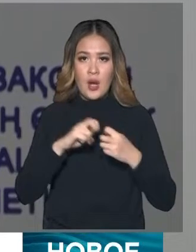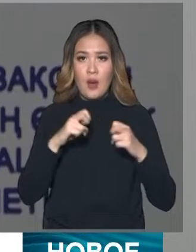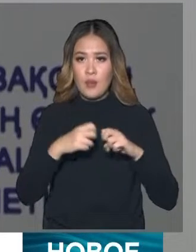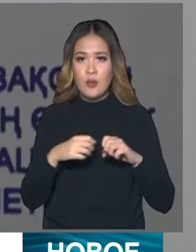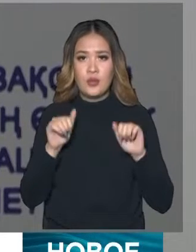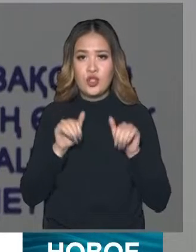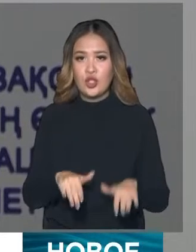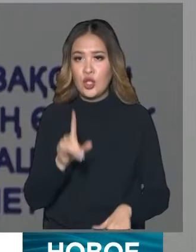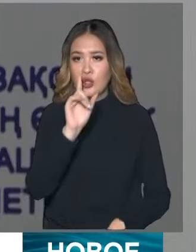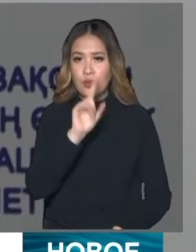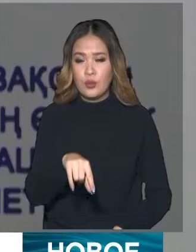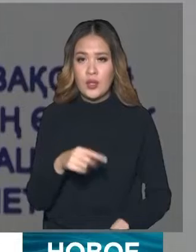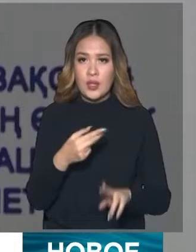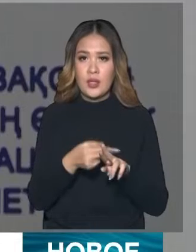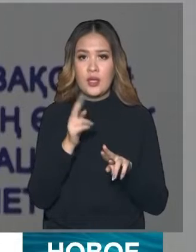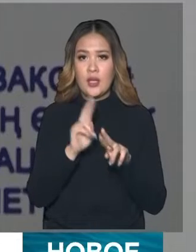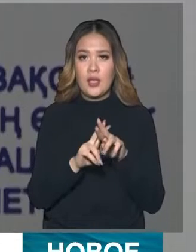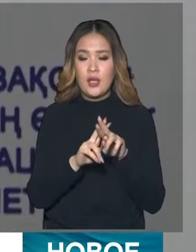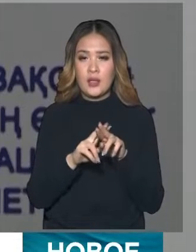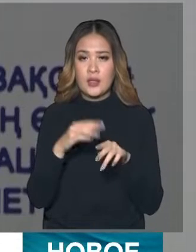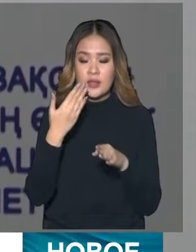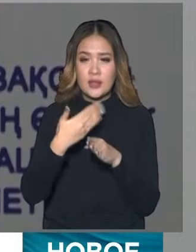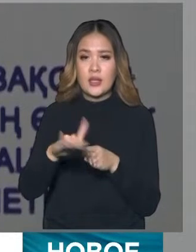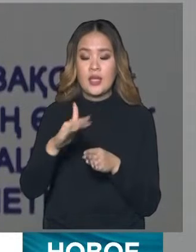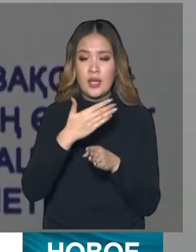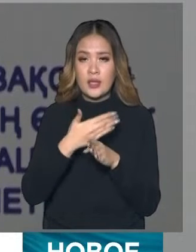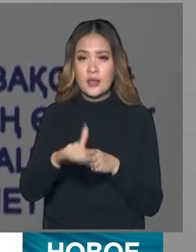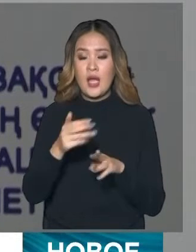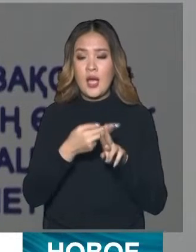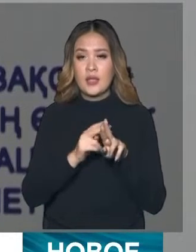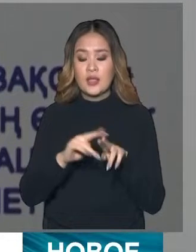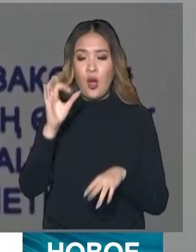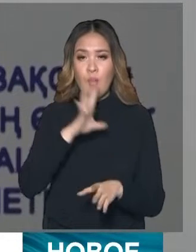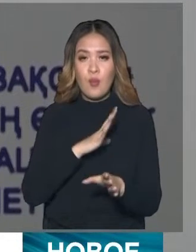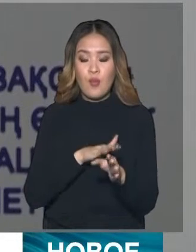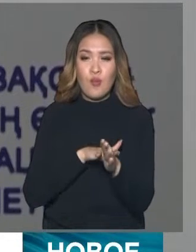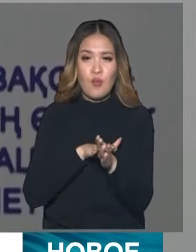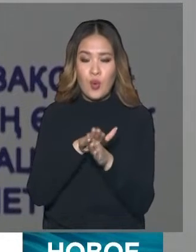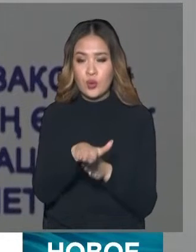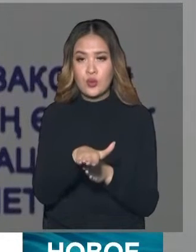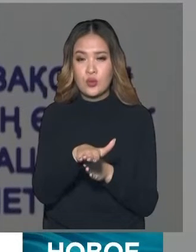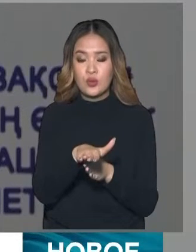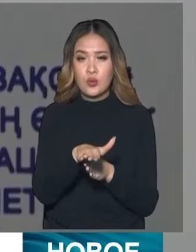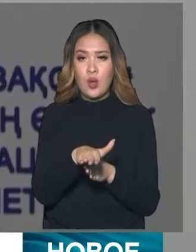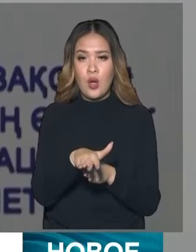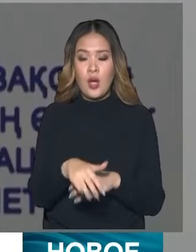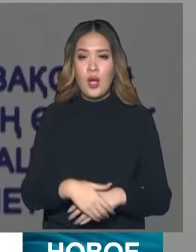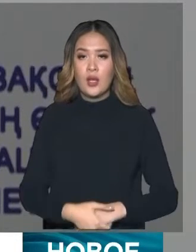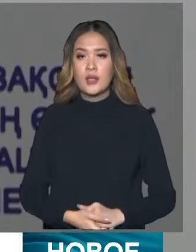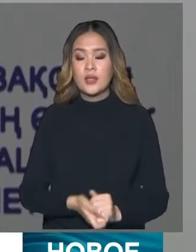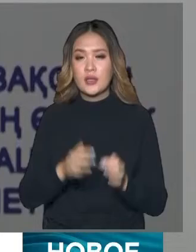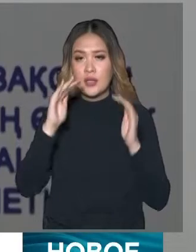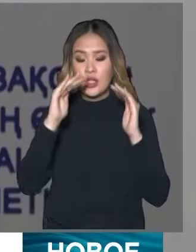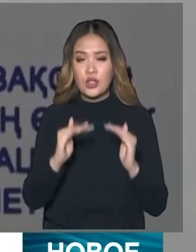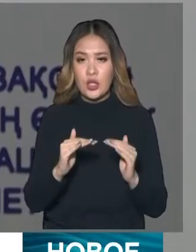решит. Это у нас частичные участками замены. А для полностью именно